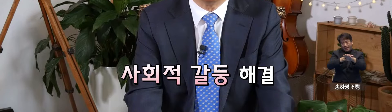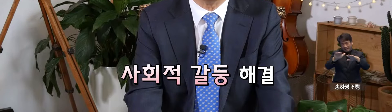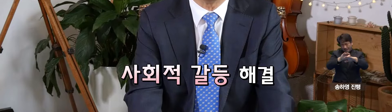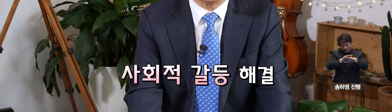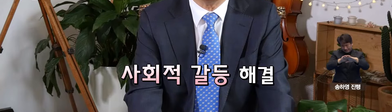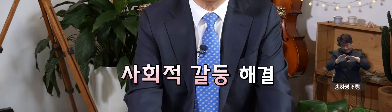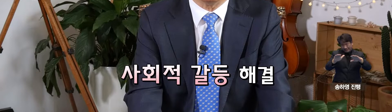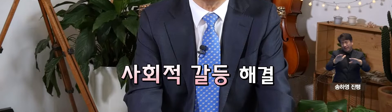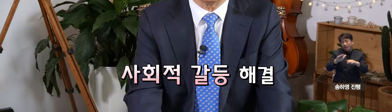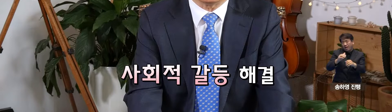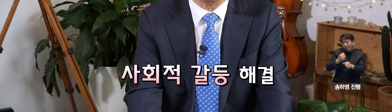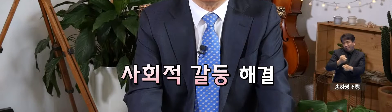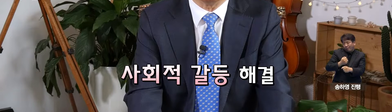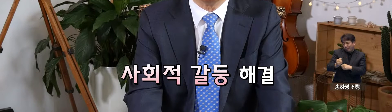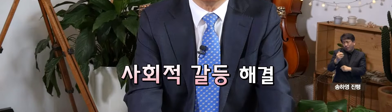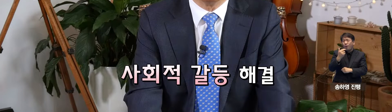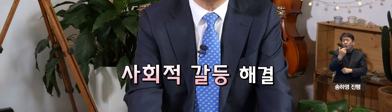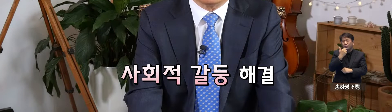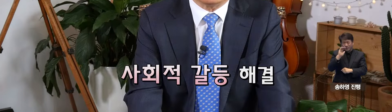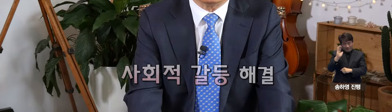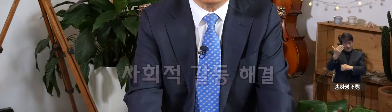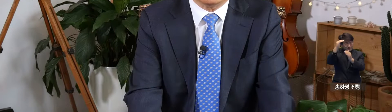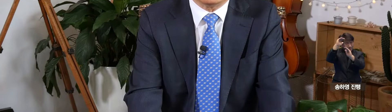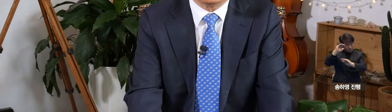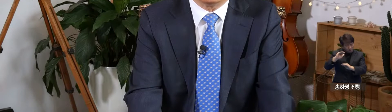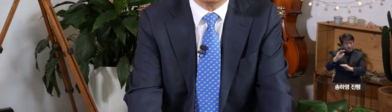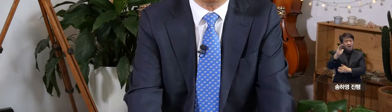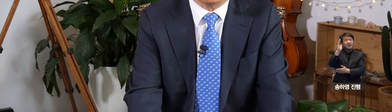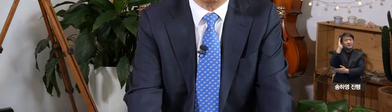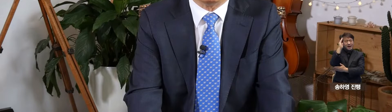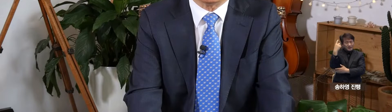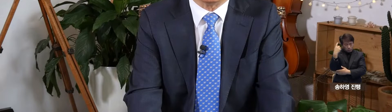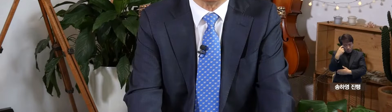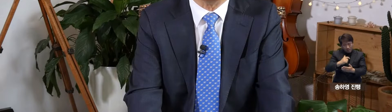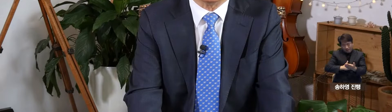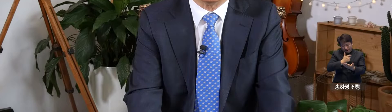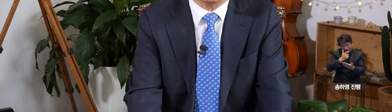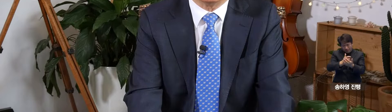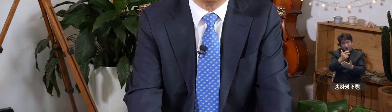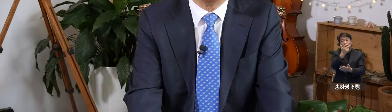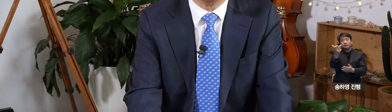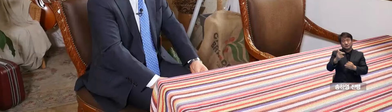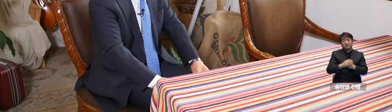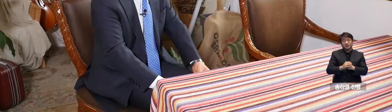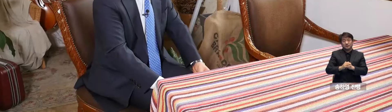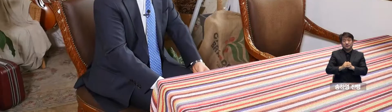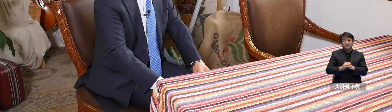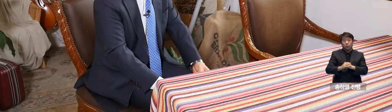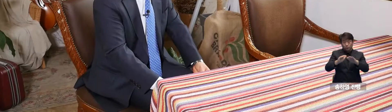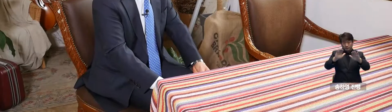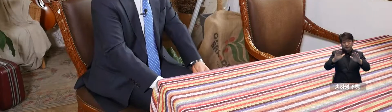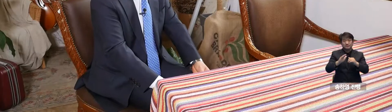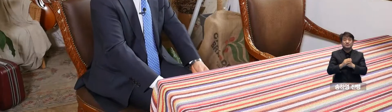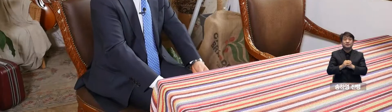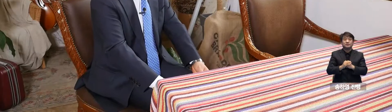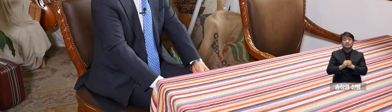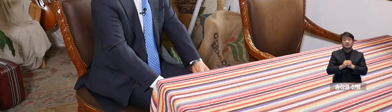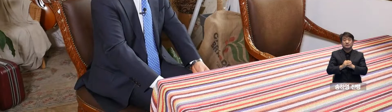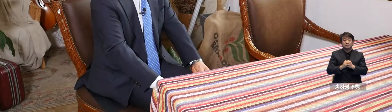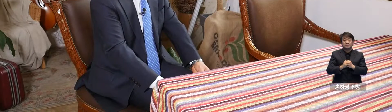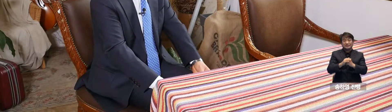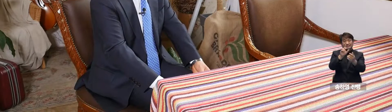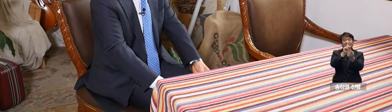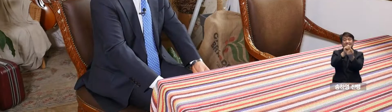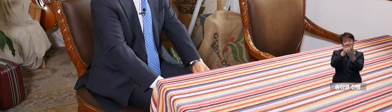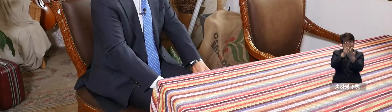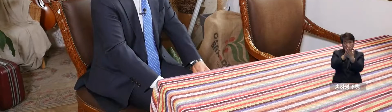해결하는데 주저함이 없어야 한다는 말씀에 마음에 와 닿았습니다. 오늘은